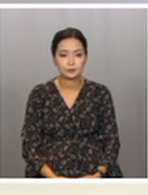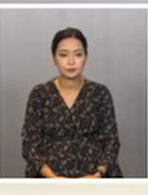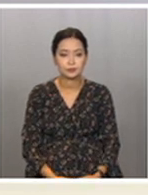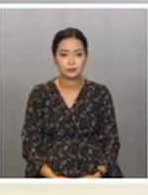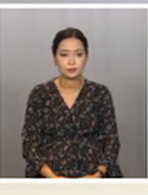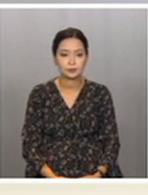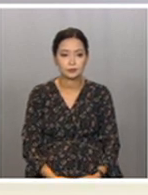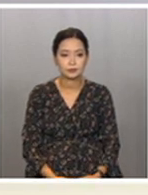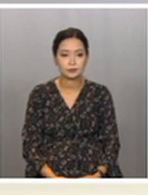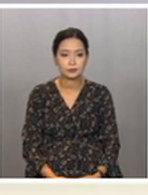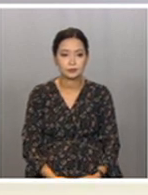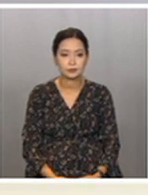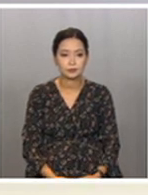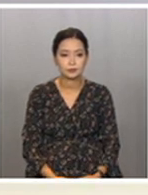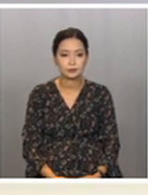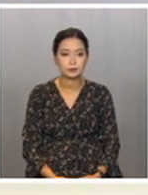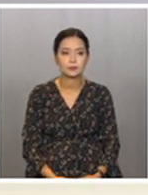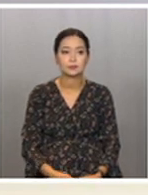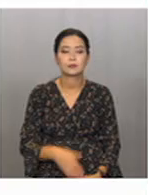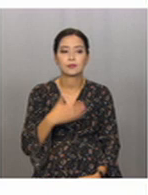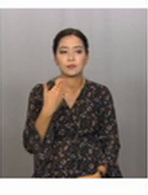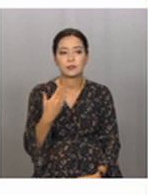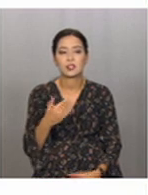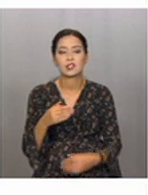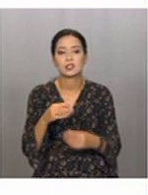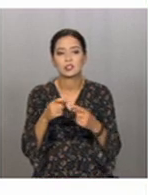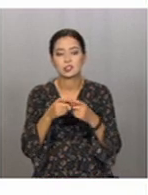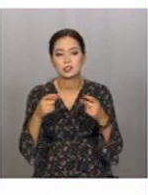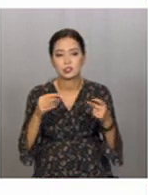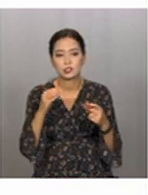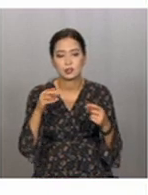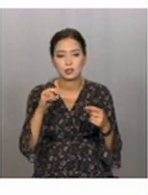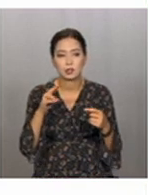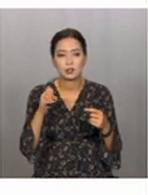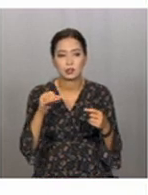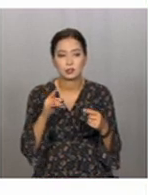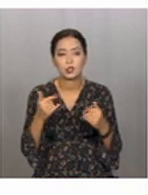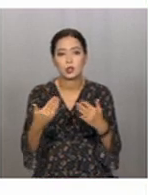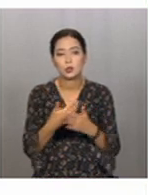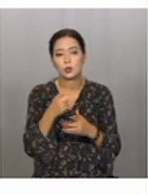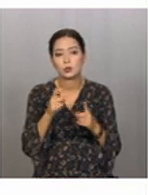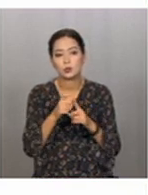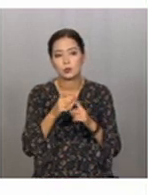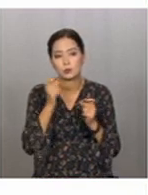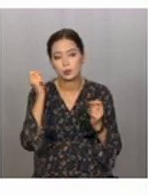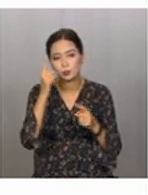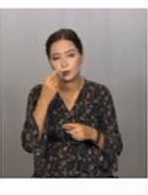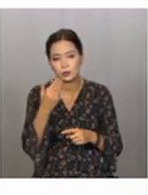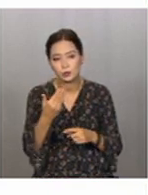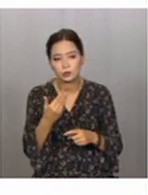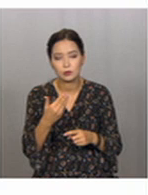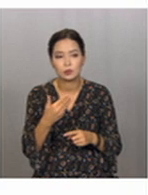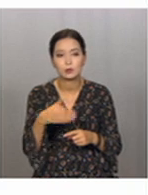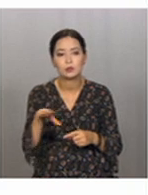Сонымен қатар – жедел жады. Жаңа сабағымызға кірсейік. Мен сіздерге бір сұрақ